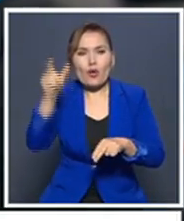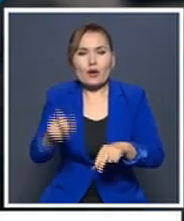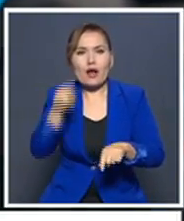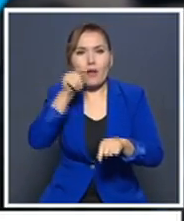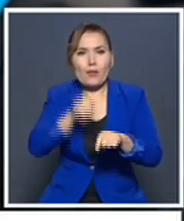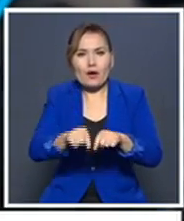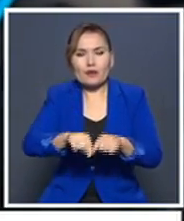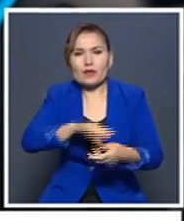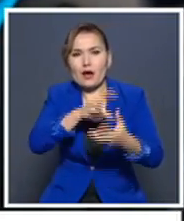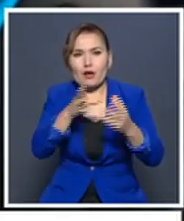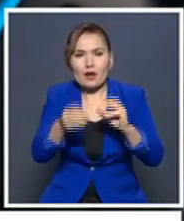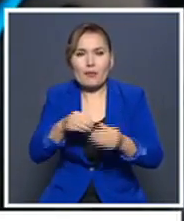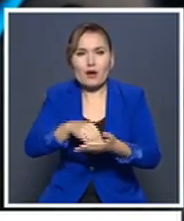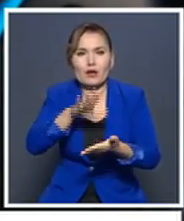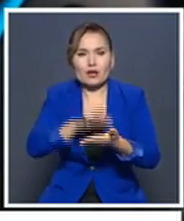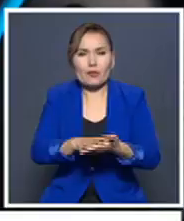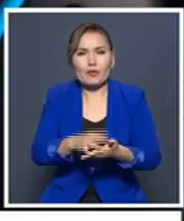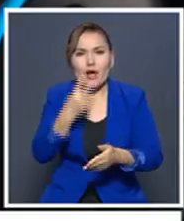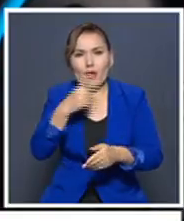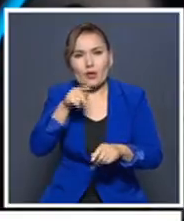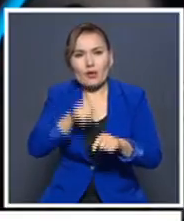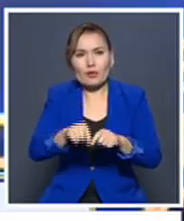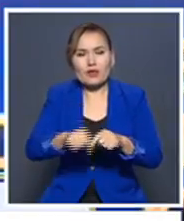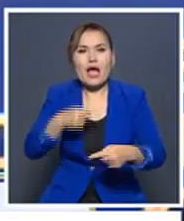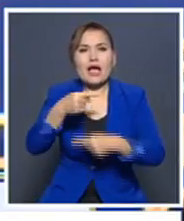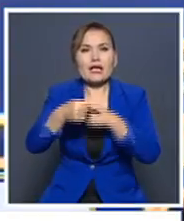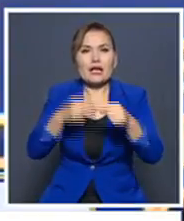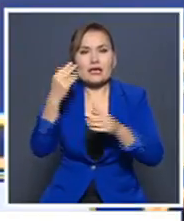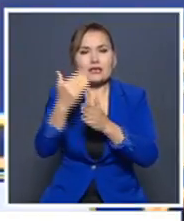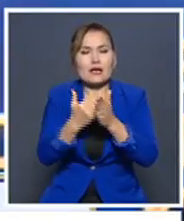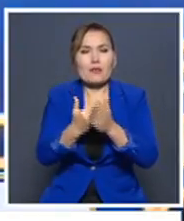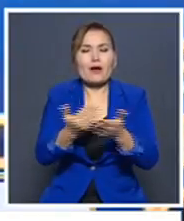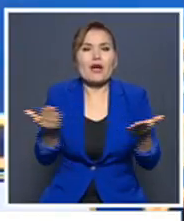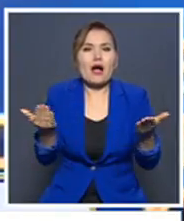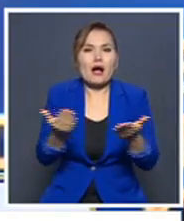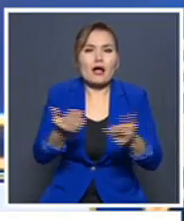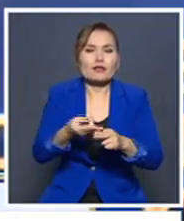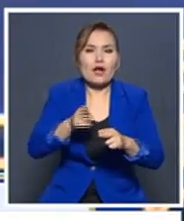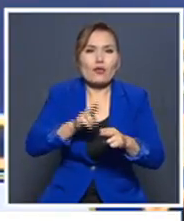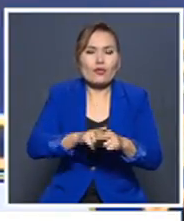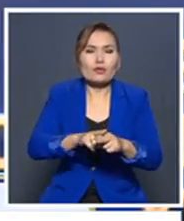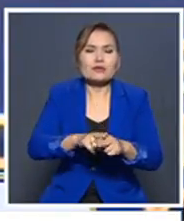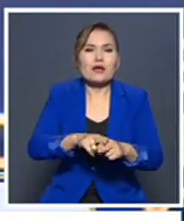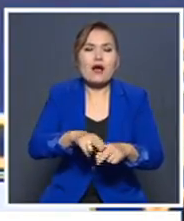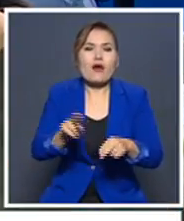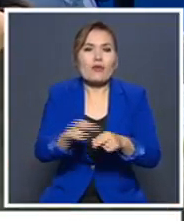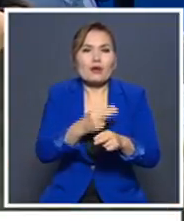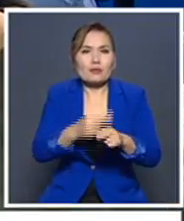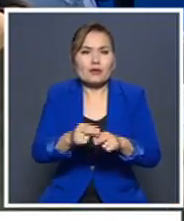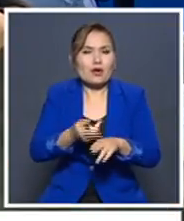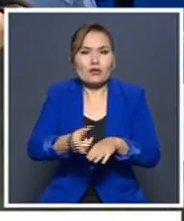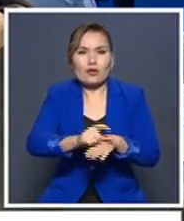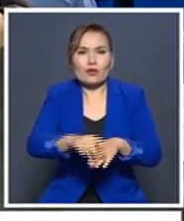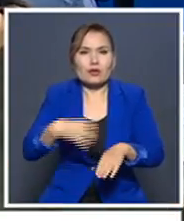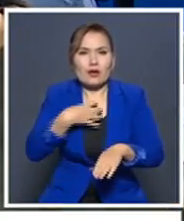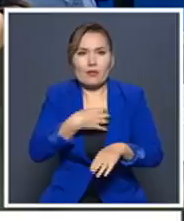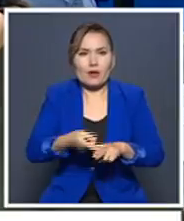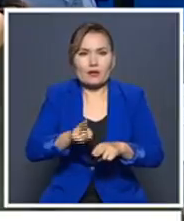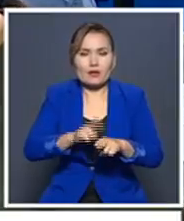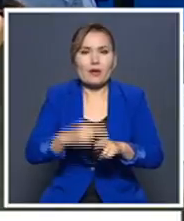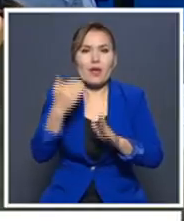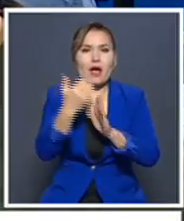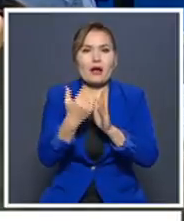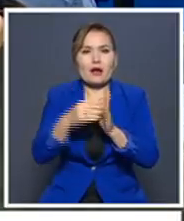бойынша алғанын анық көрсетеді. Әрі келесі сабақтарда қандай критерийлерге көңіл бөлу керектігін меңзейді. Бұл жүйеде оқушының нәтижесімен